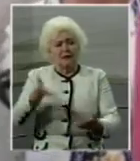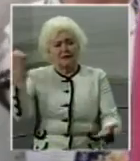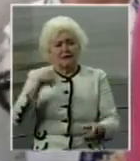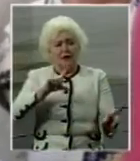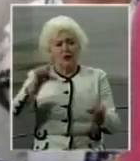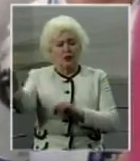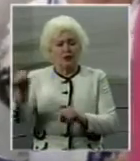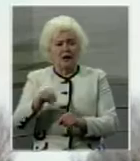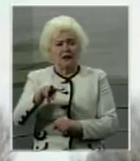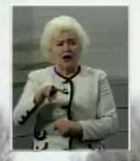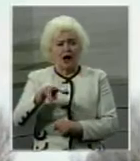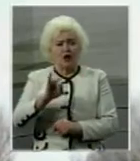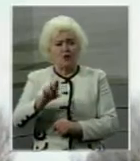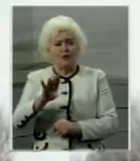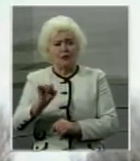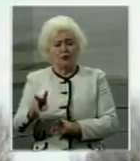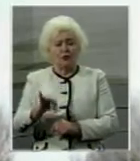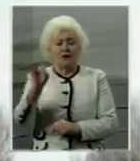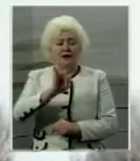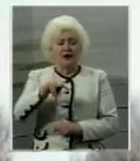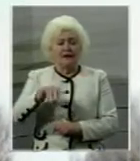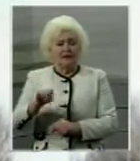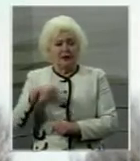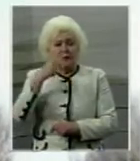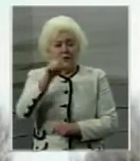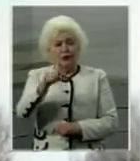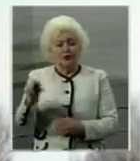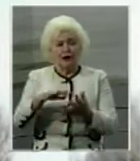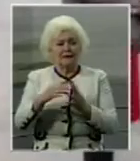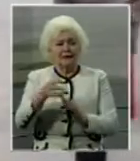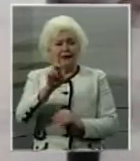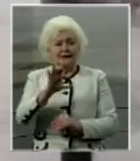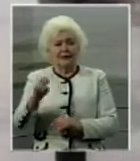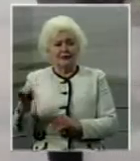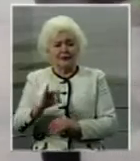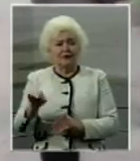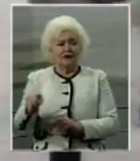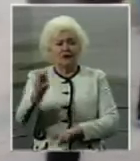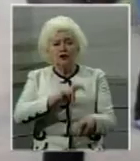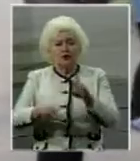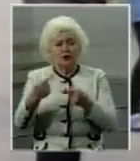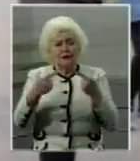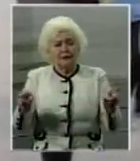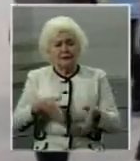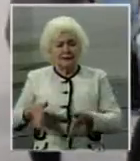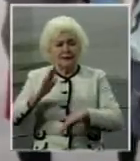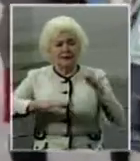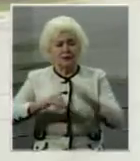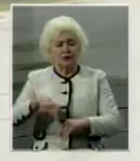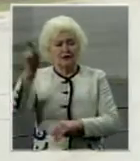поїхав на Любимовку. Ілона Литвиненко говорить, жителям Сергіївки доводиться шукати різні способи, як потрапити